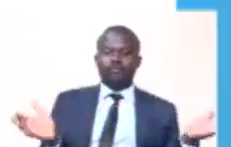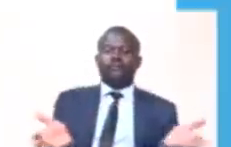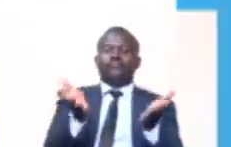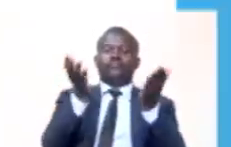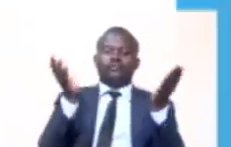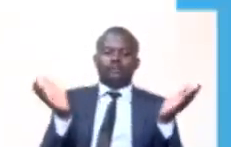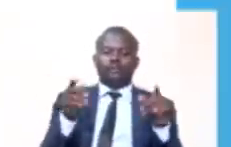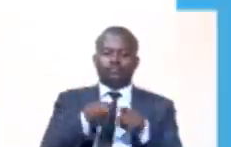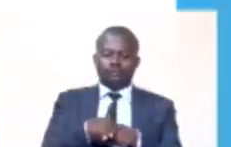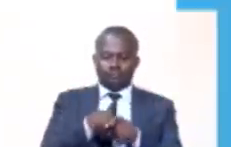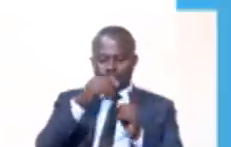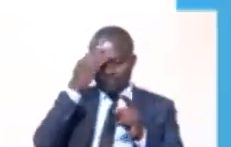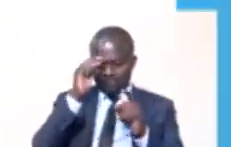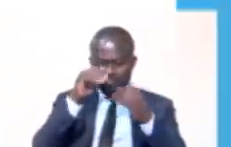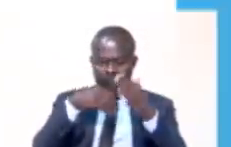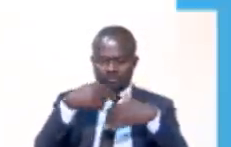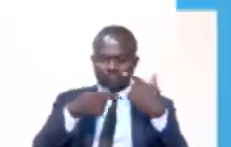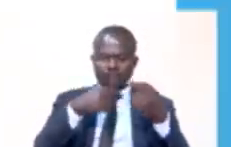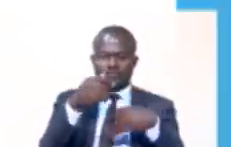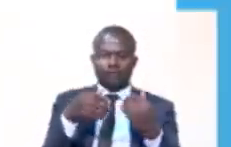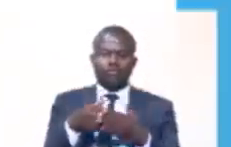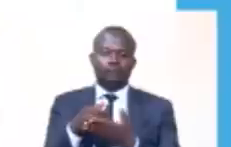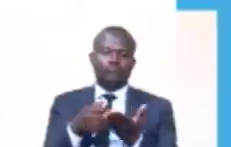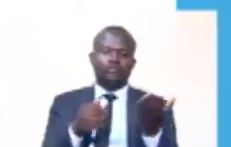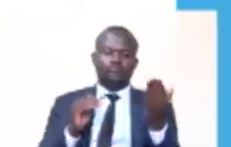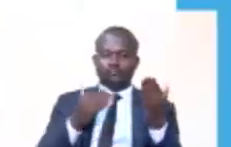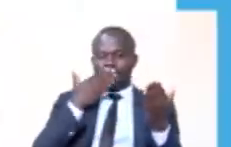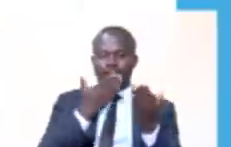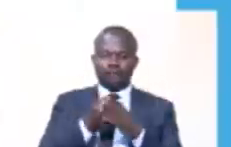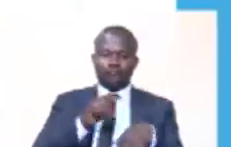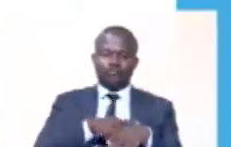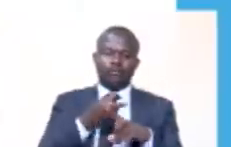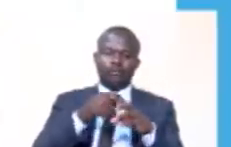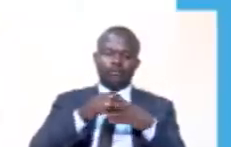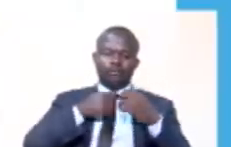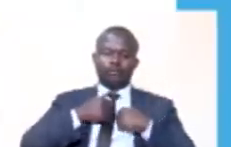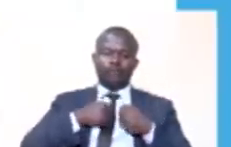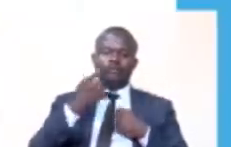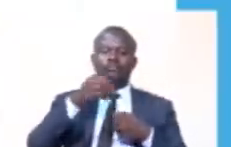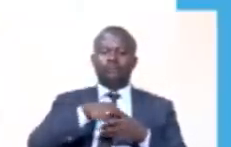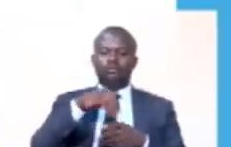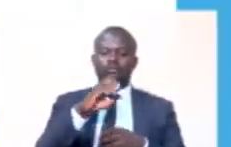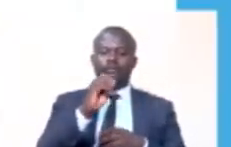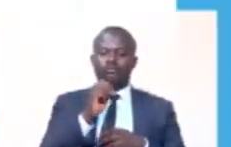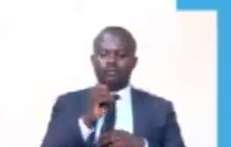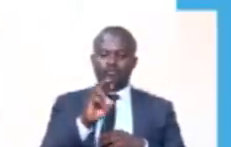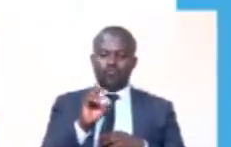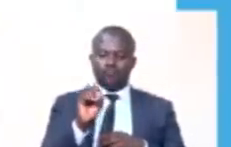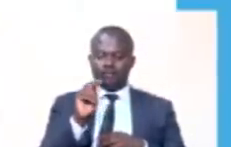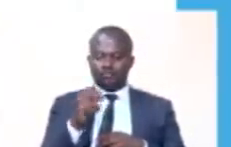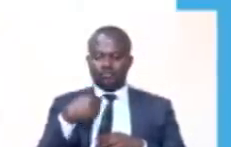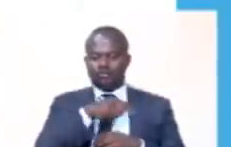se nk'agahimaza musiki kugira ngo bakomeze nibura bitware neza bwo bazabavuye mu Rwanda bagiye muri Cameroon. Ariko twanaganiriye